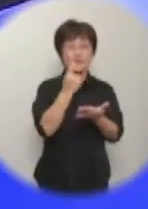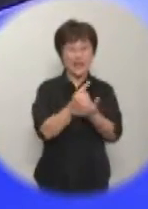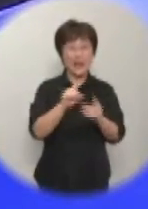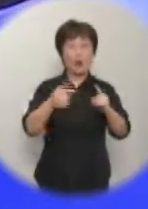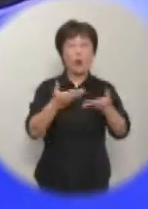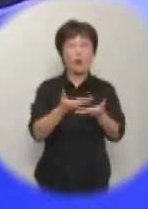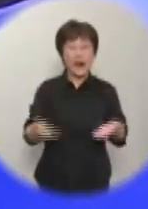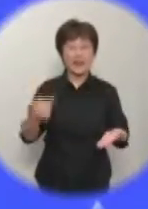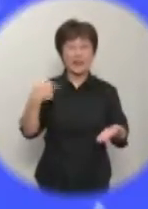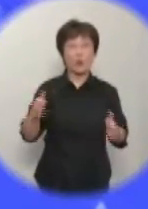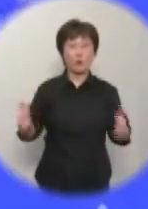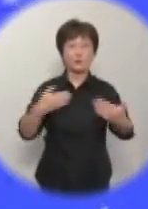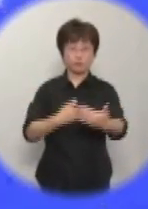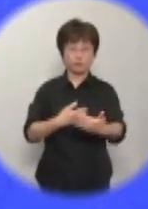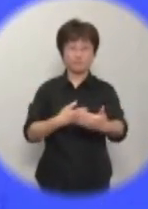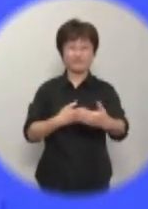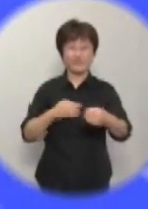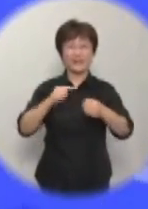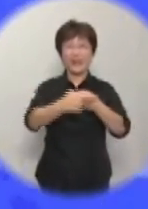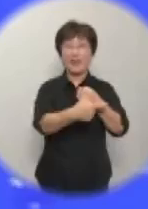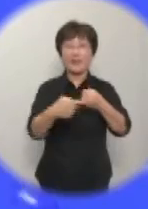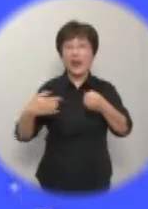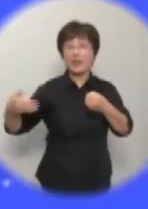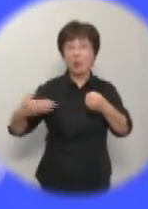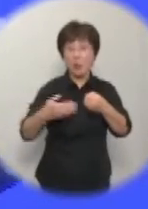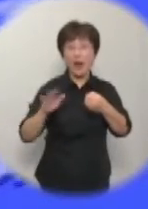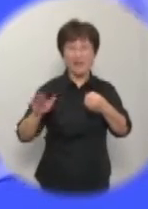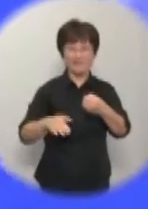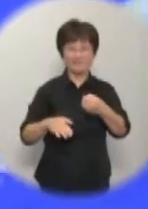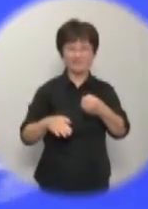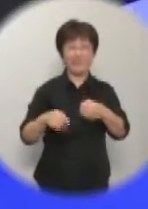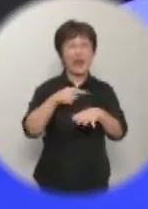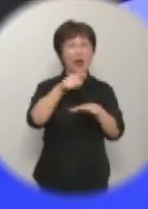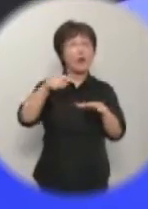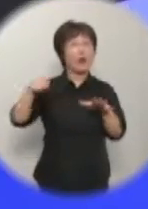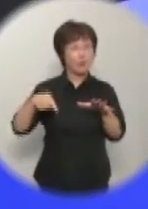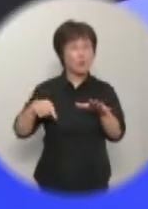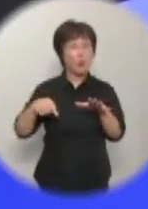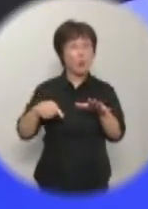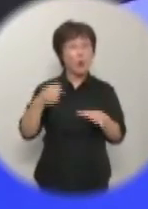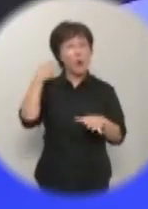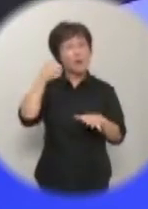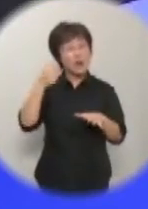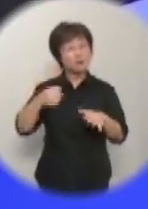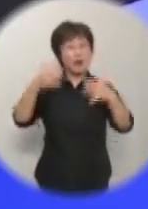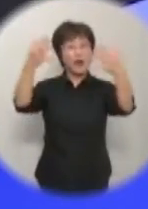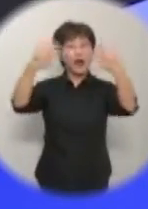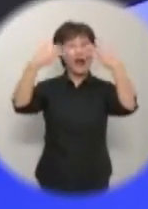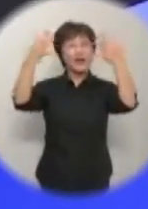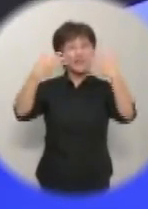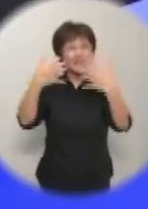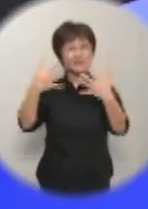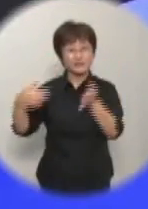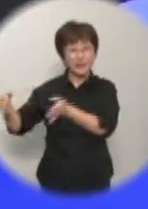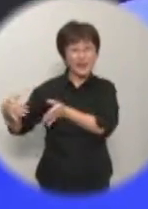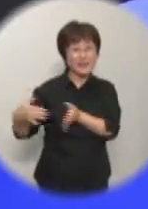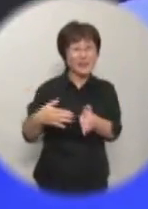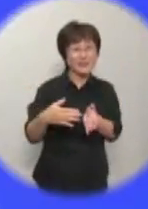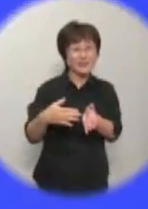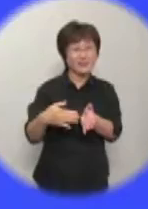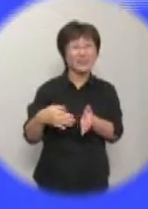公開教室。 熱帯魚が入ってます。 はい、 浜名湖にもその熱帯魚が、夏から秋にかけてやってくるんです